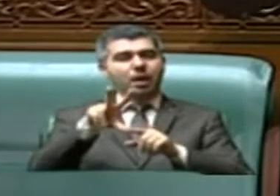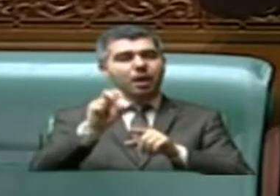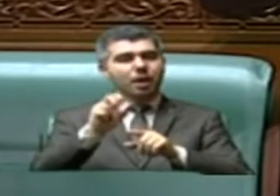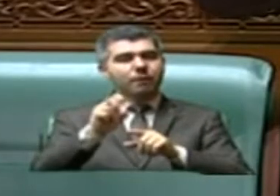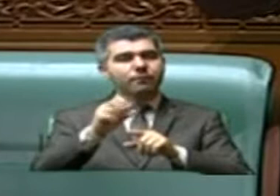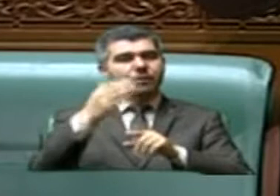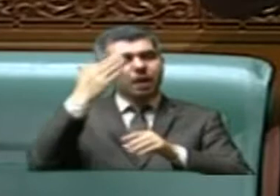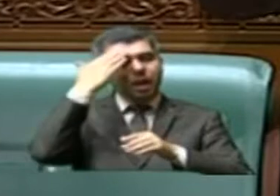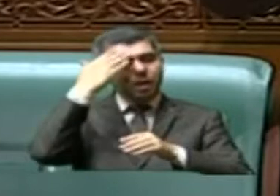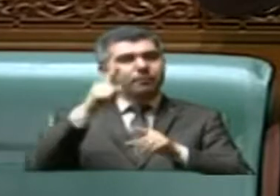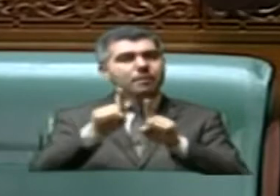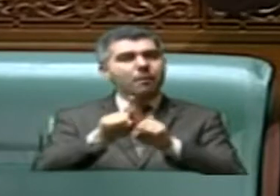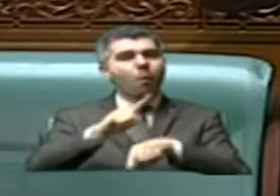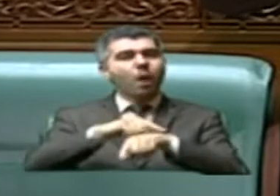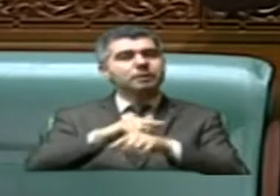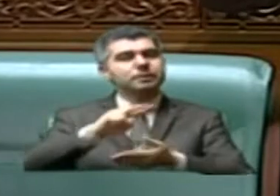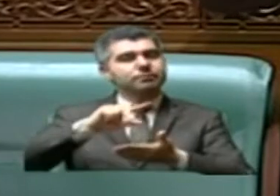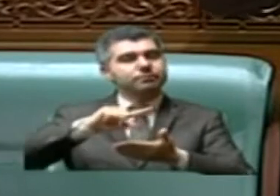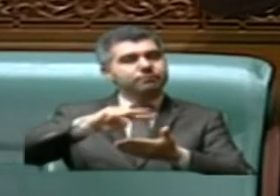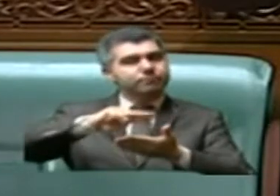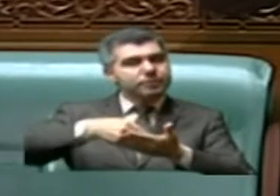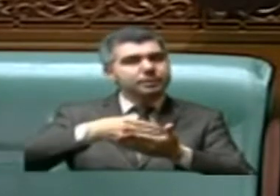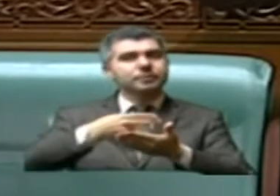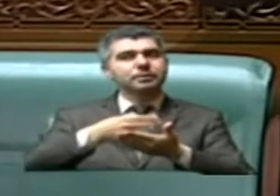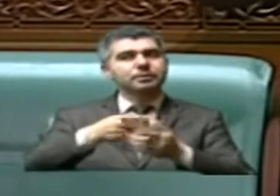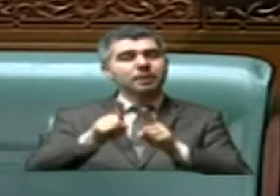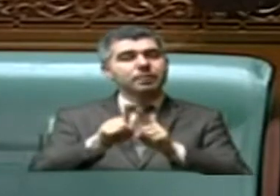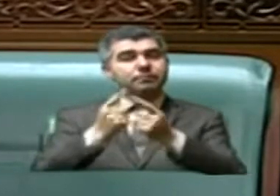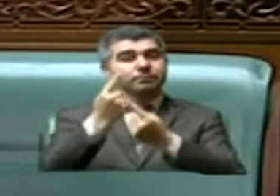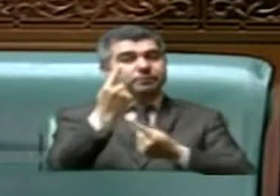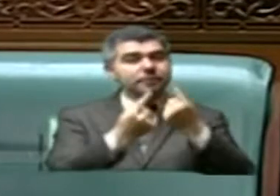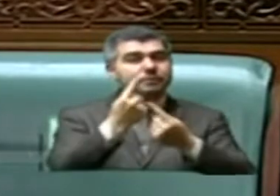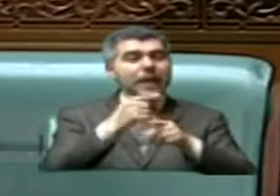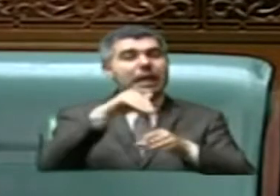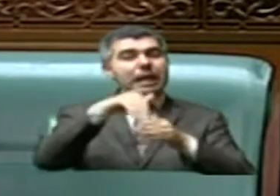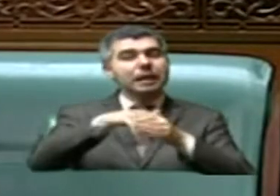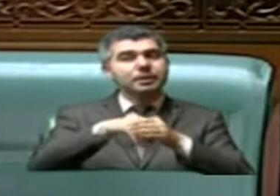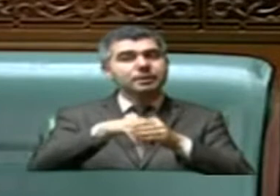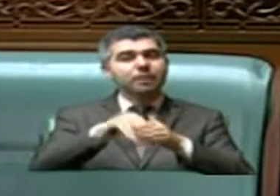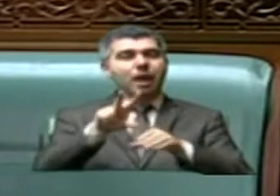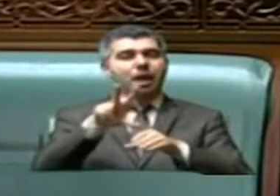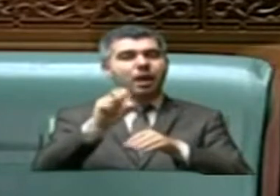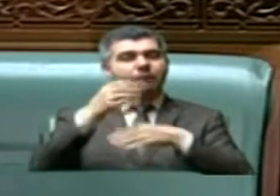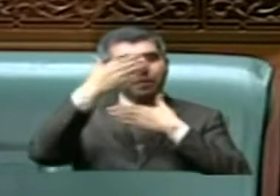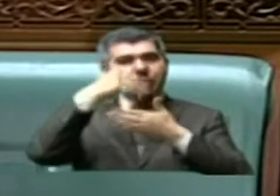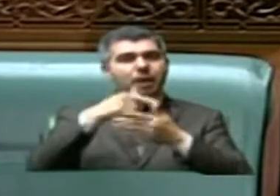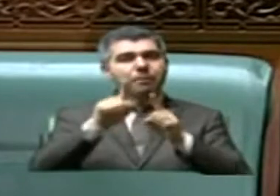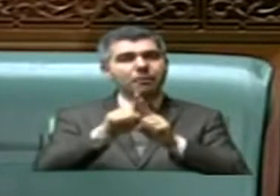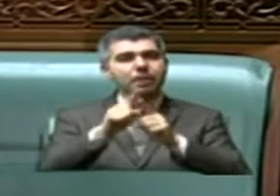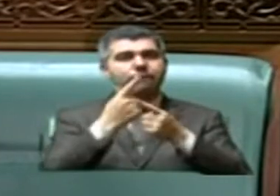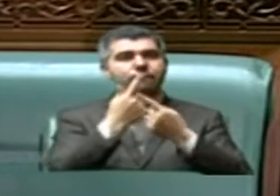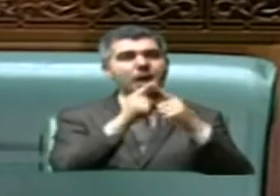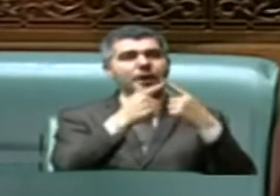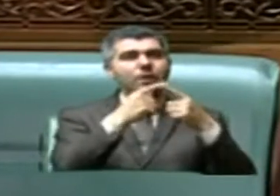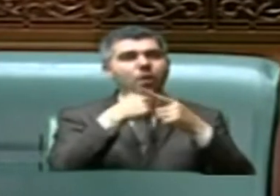غيوقعوا فوقاش ما كيوقعوش، خصوصا ملي كتجي طلبات توقيعات من هيئات واحزاب، كيعرفوا المغاربه بان هي اللي متورطه في واحد عدد